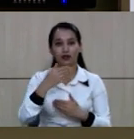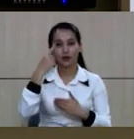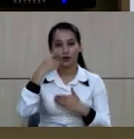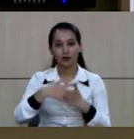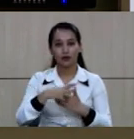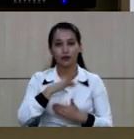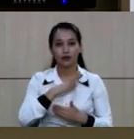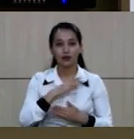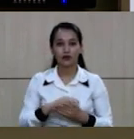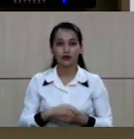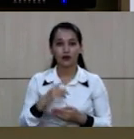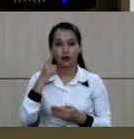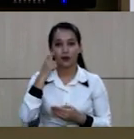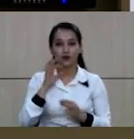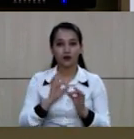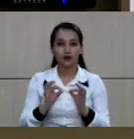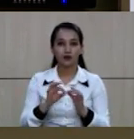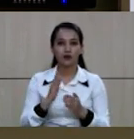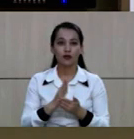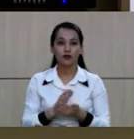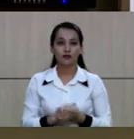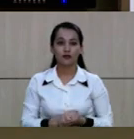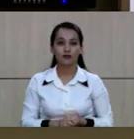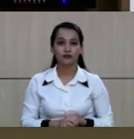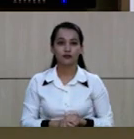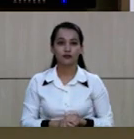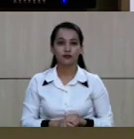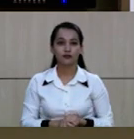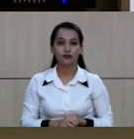bo'lgan bo'lsa, shu ma'lumotlarni bir tekshirib olamiz.